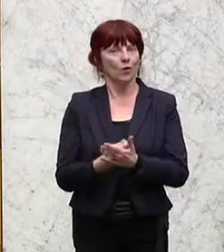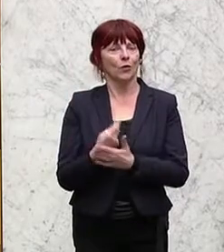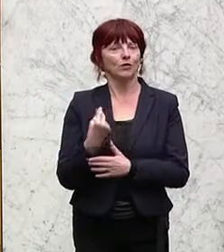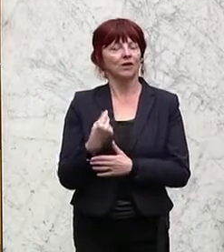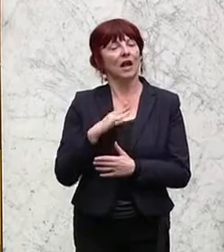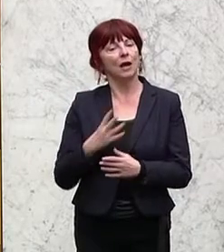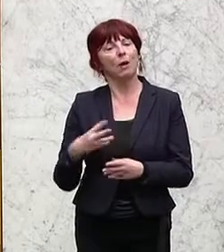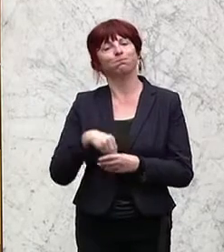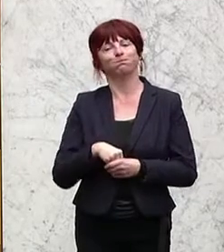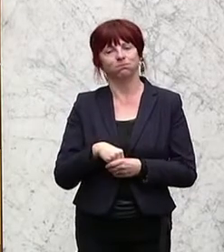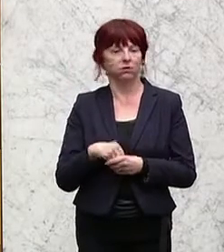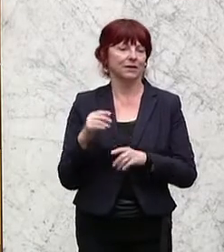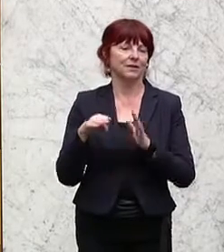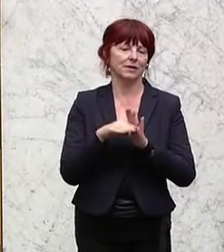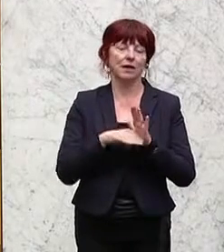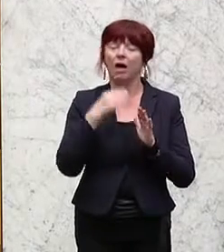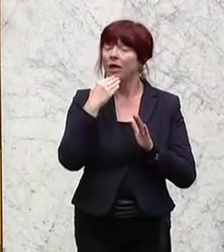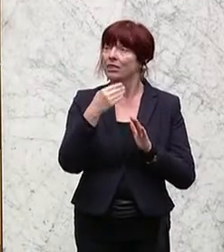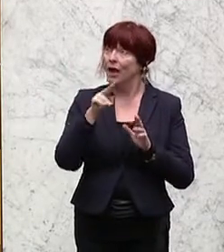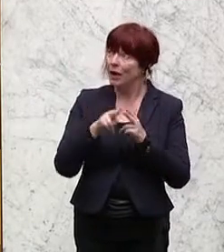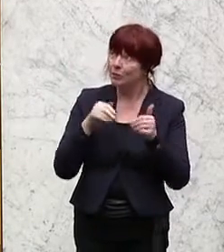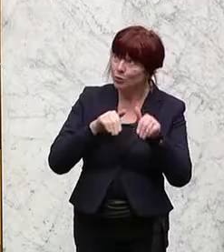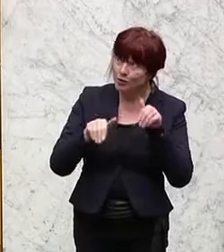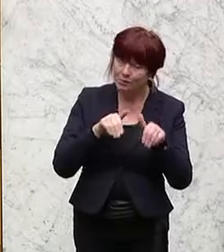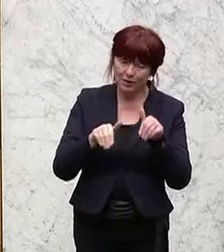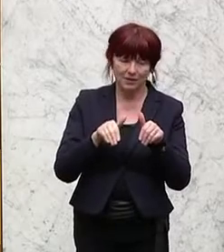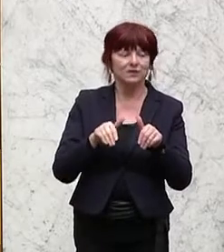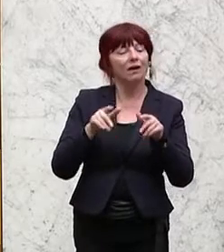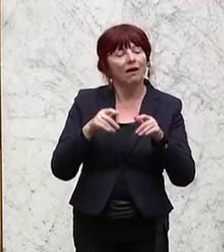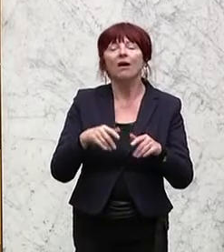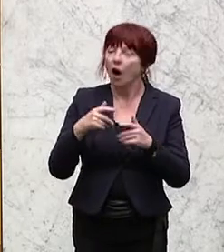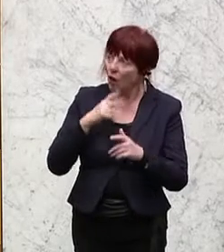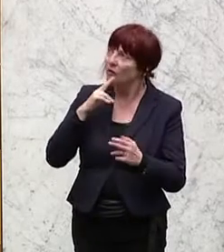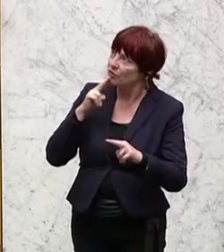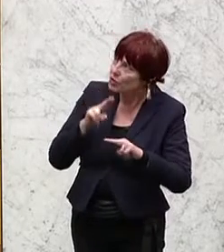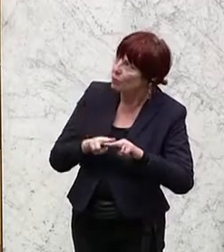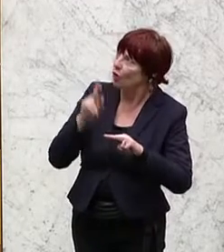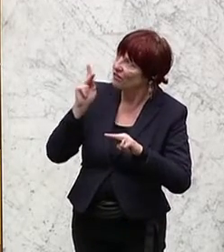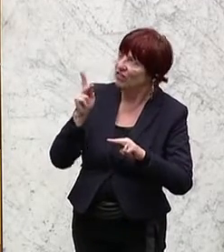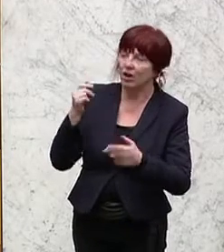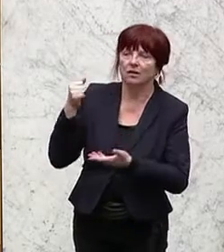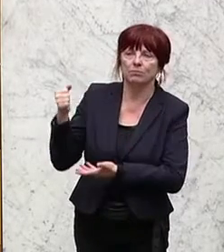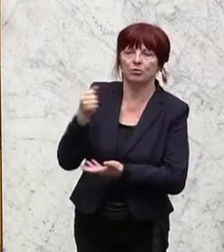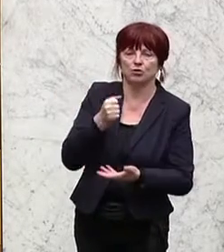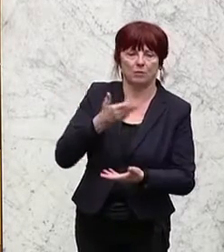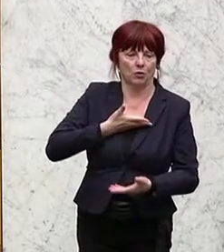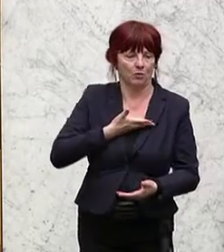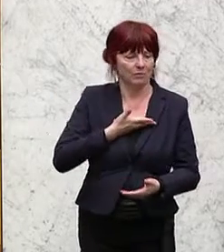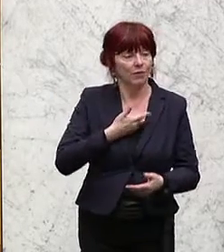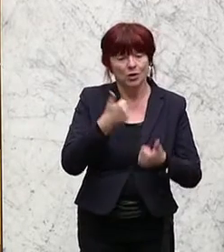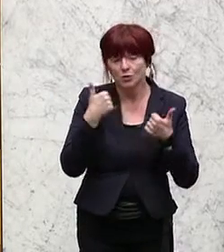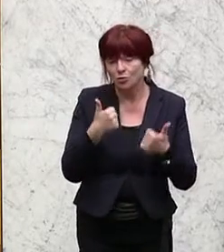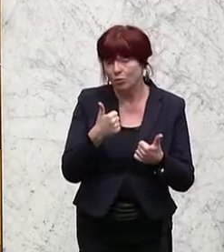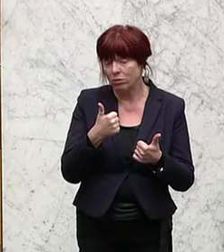das mitregeln können. Danke, Herr Bundesminister, auch für die Zusage, dass wir das finanzieren können. Meine Damen und Herren, es wird zukünftig sehr